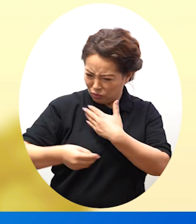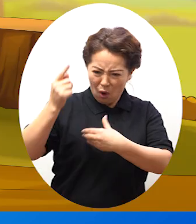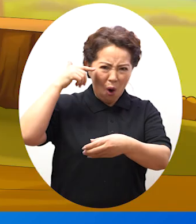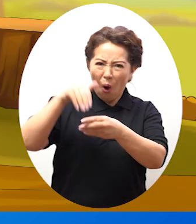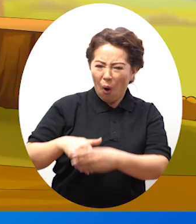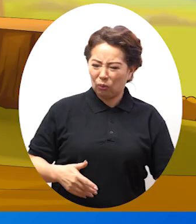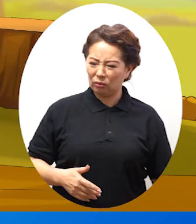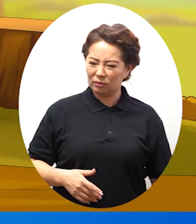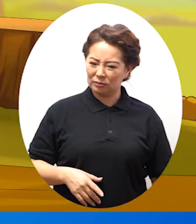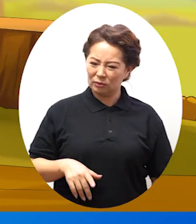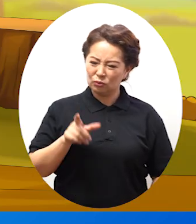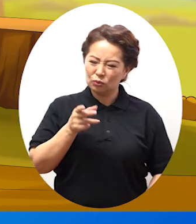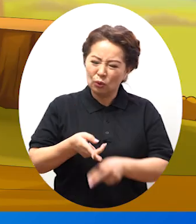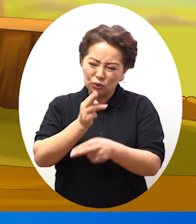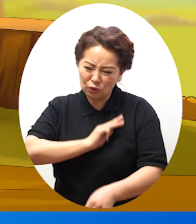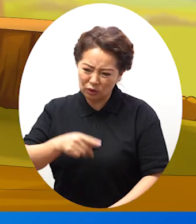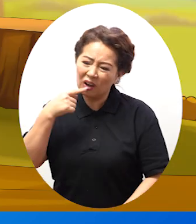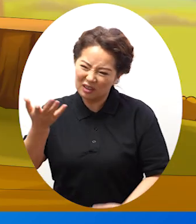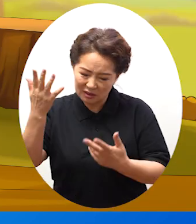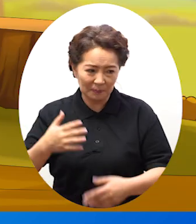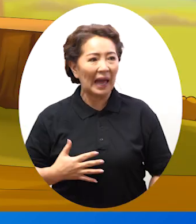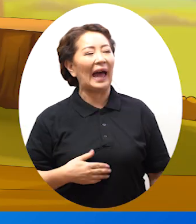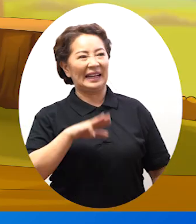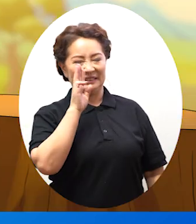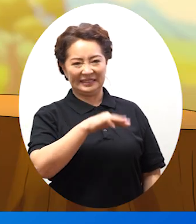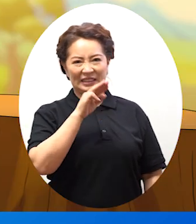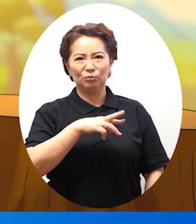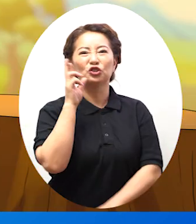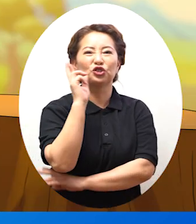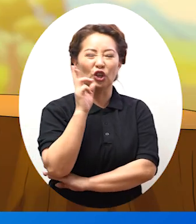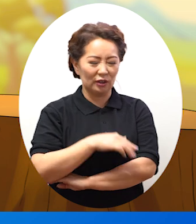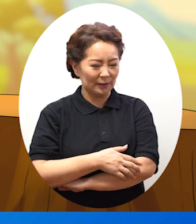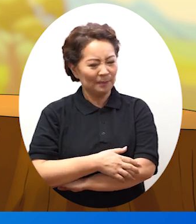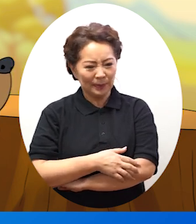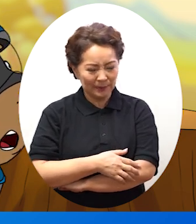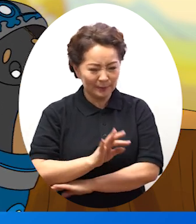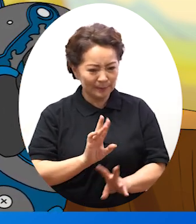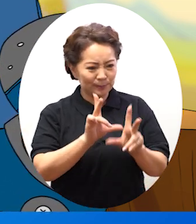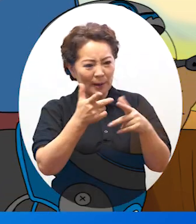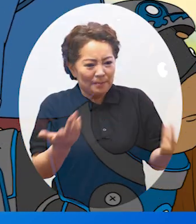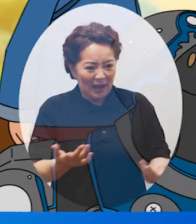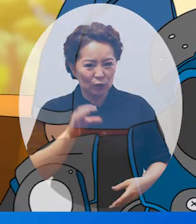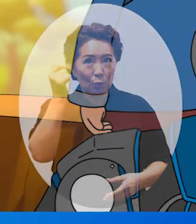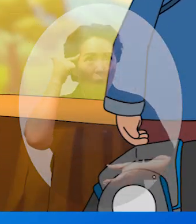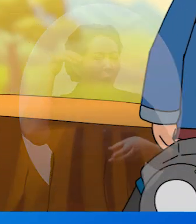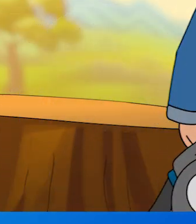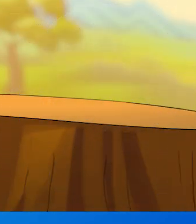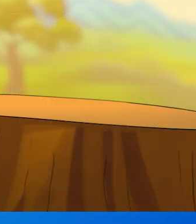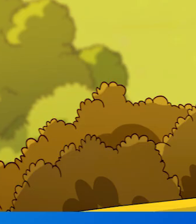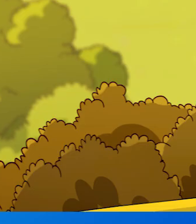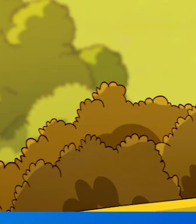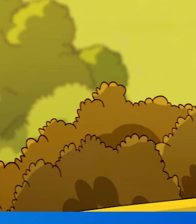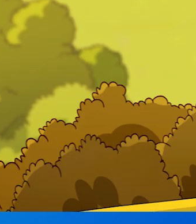ахад харин тий. Шал сонь санагчлаа. Бүр нэг боловсроогүй. Юм ойлгохгүй.